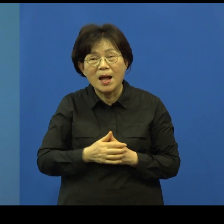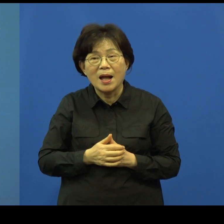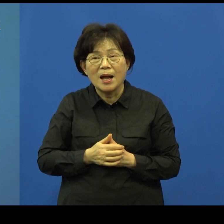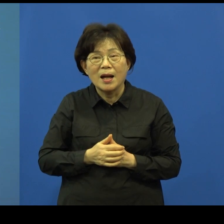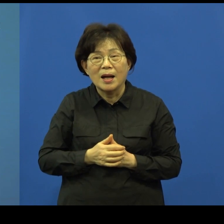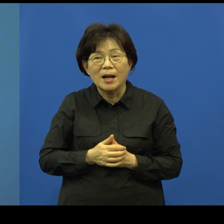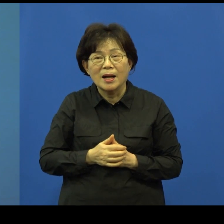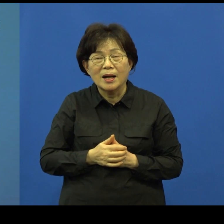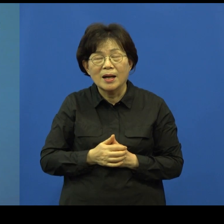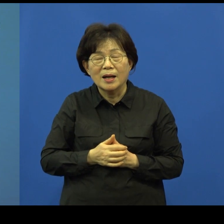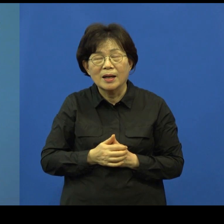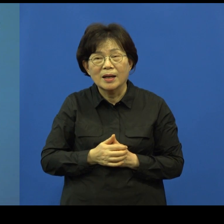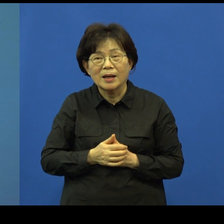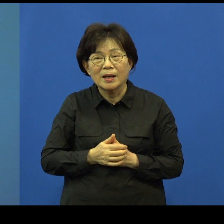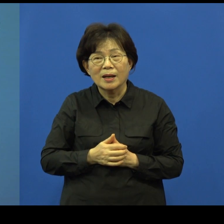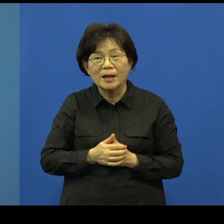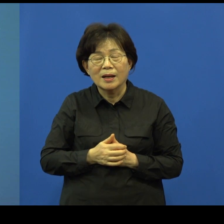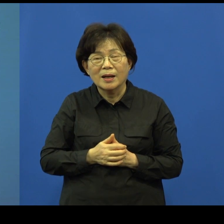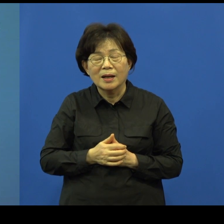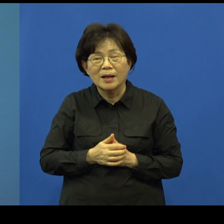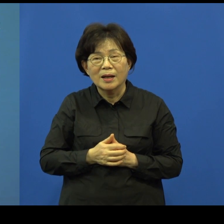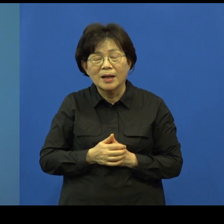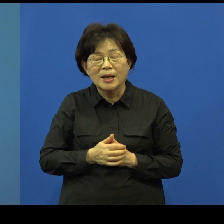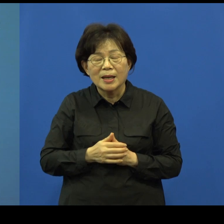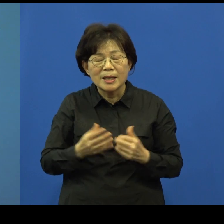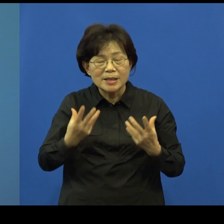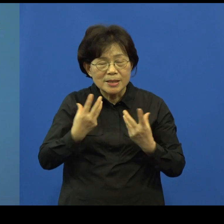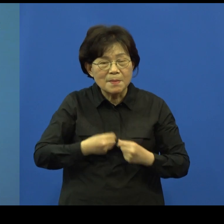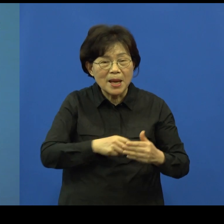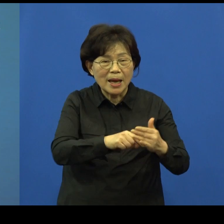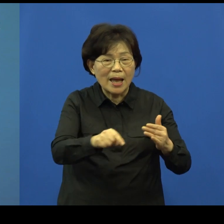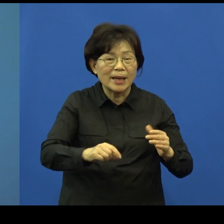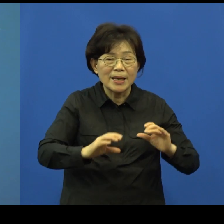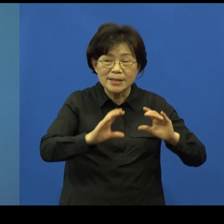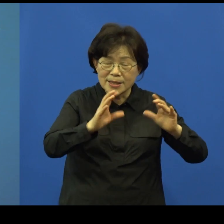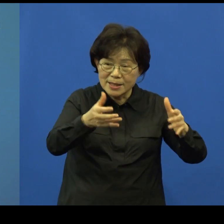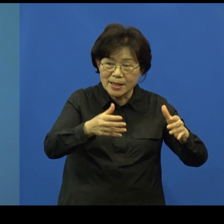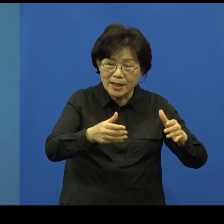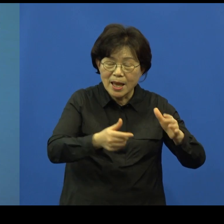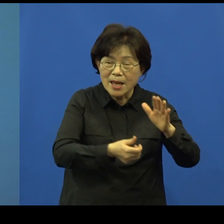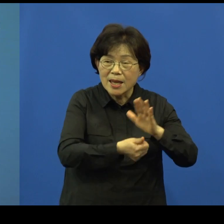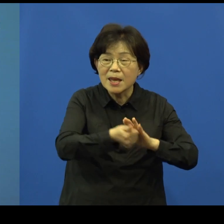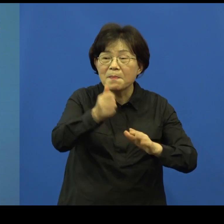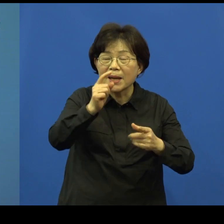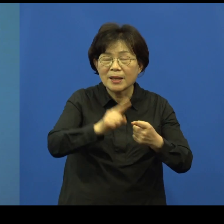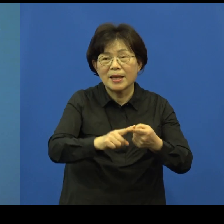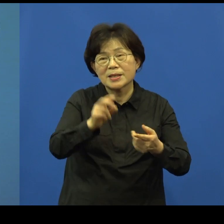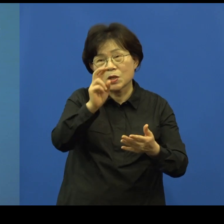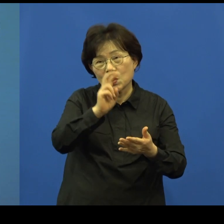이 절망이 가득한 세상에 누군가 희망을 노려야 된다. 리더의 역할이 뭐냐?